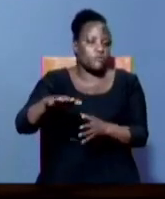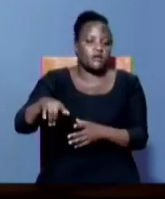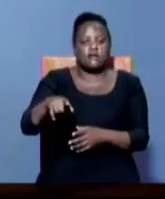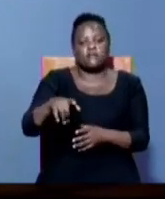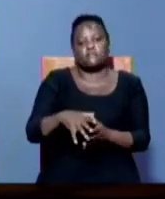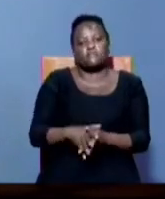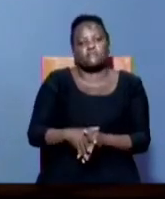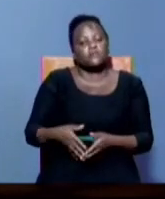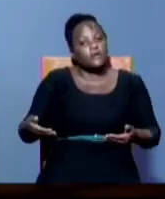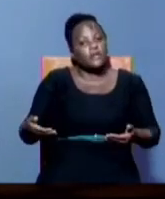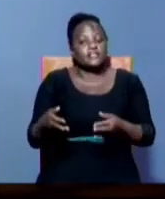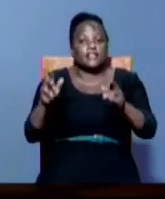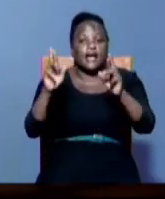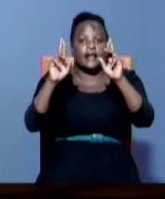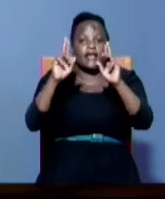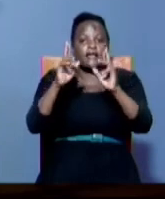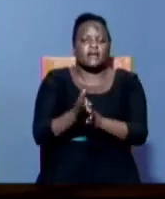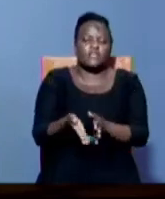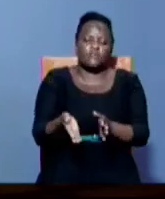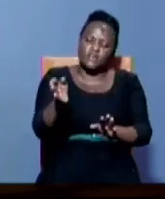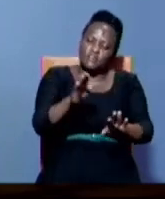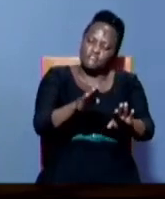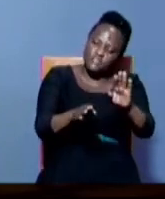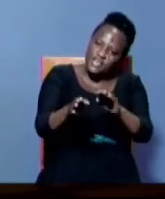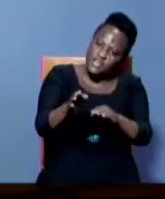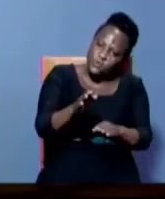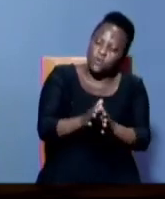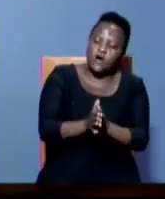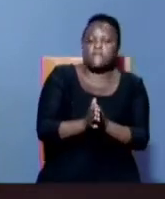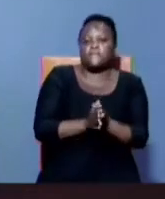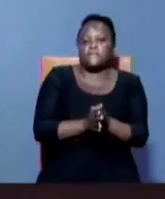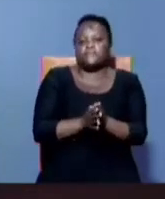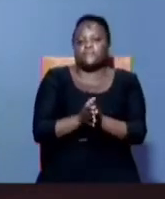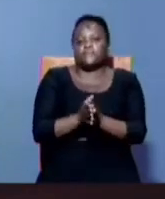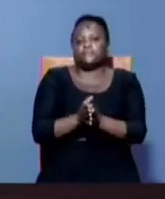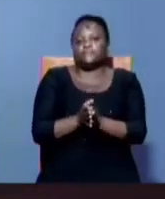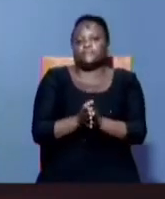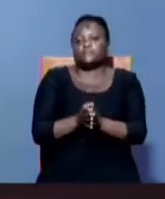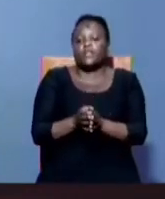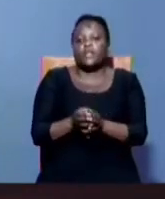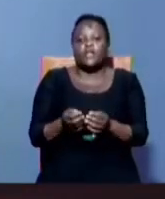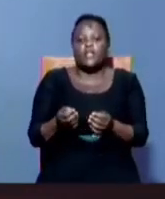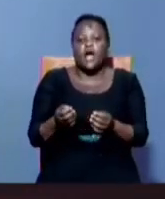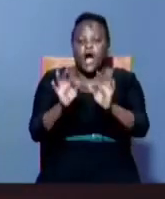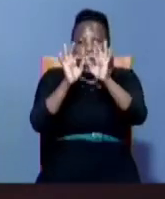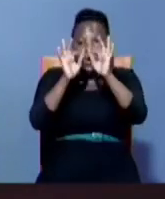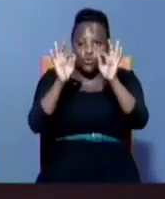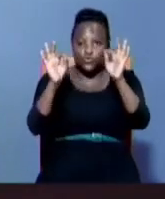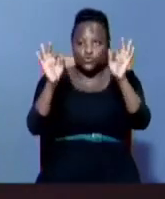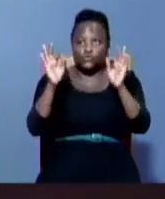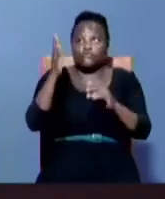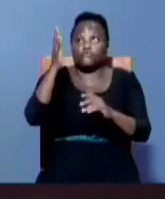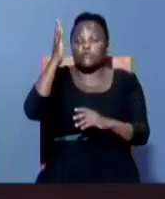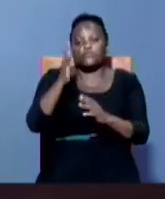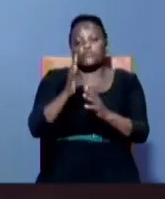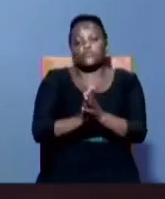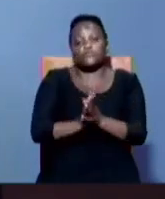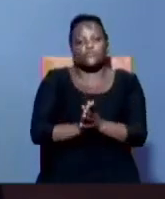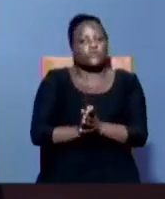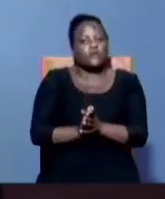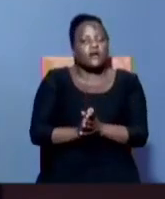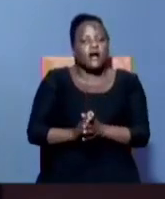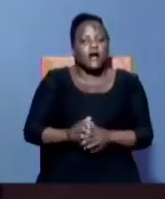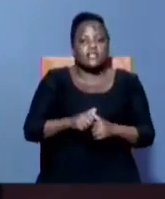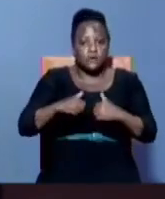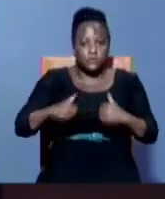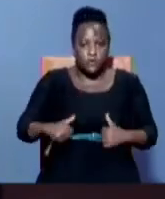sababu kiti cha rehema kilikuwa kinafunikwa, kilikuwa kinafunikwa na utukufu wake. Hata kuhani mwenyewe